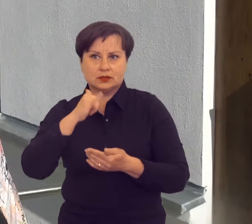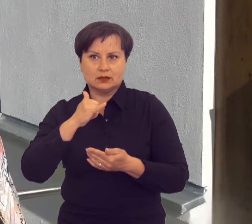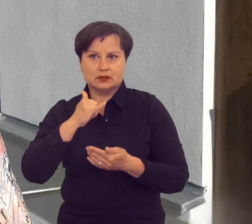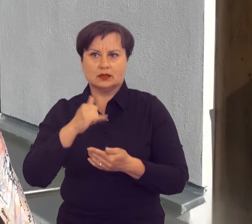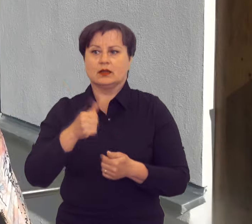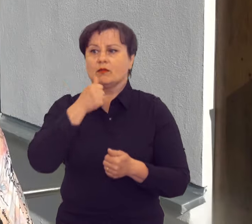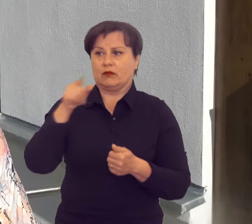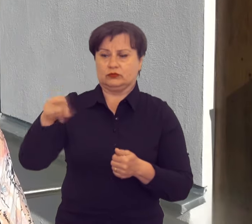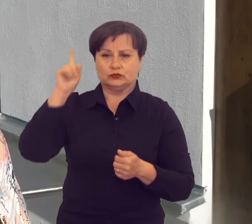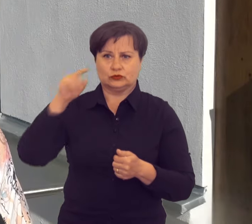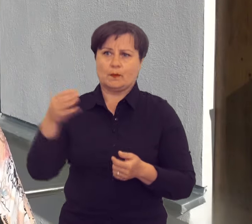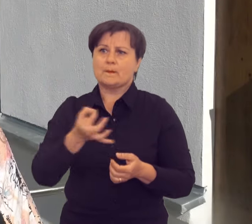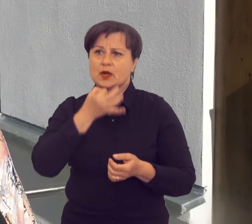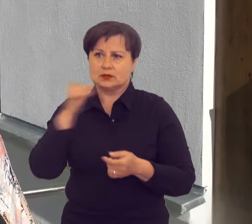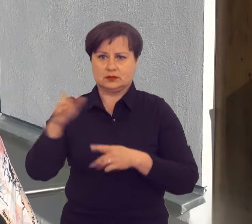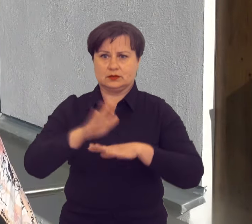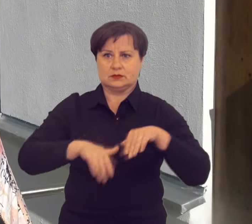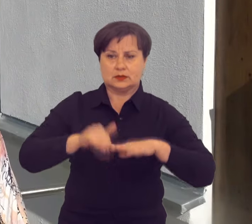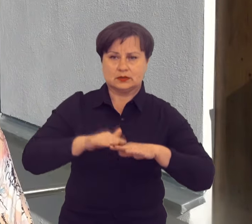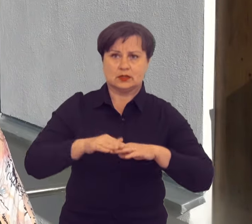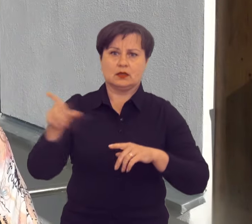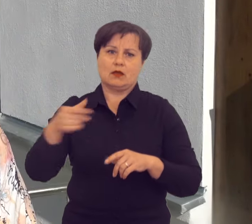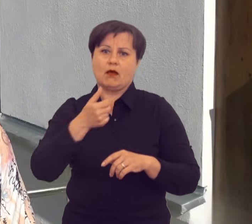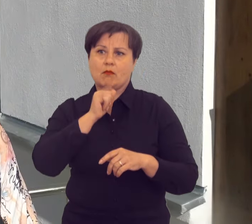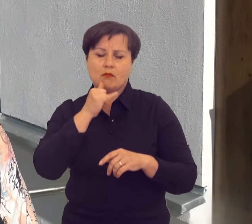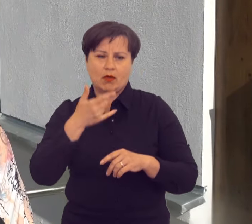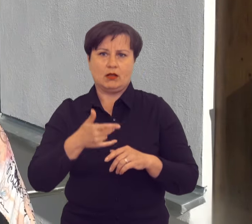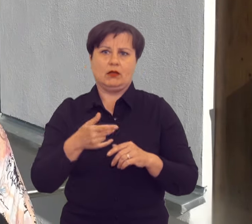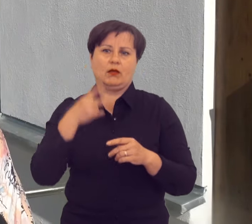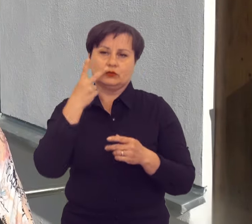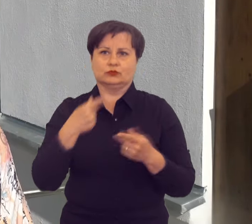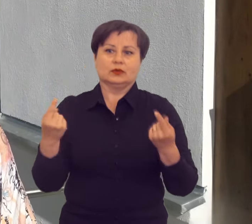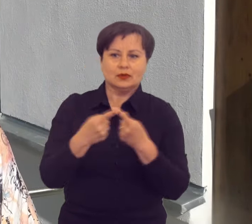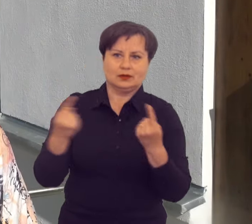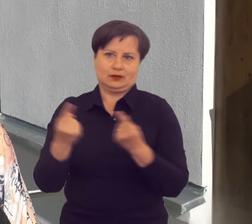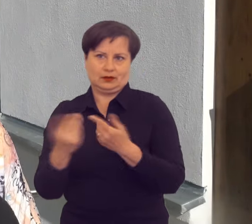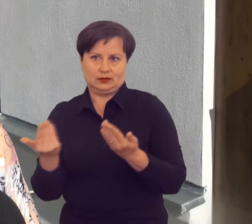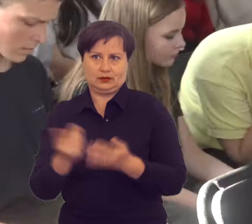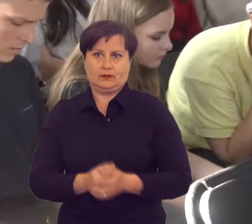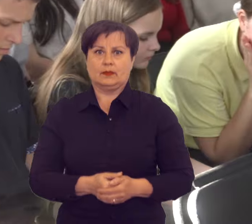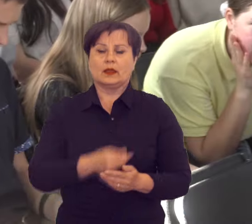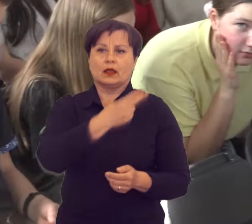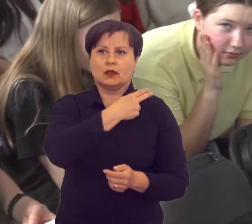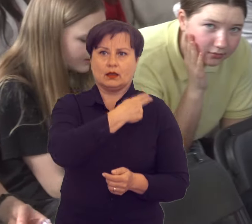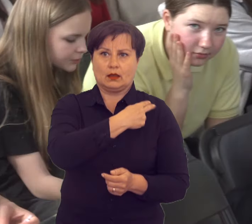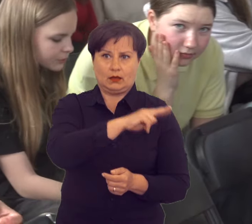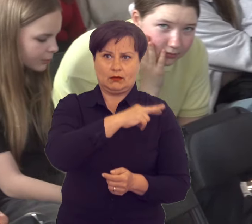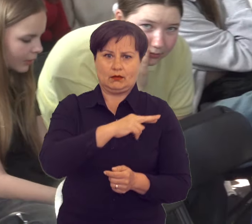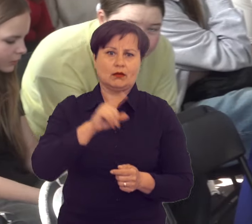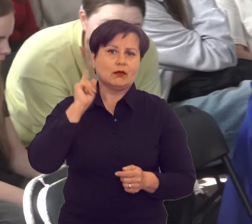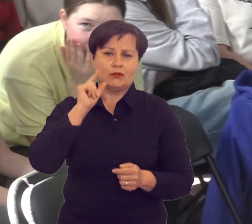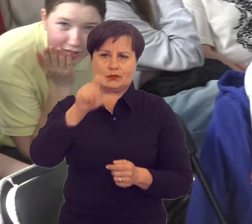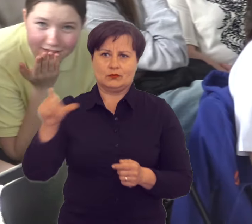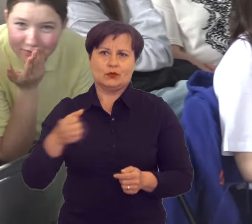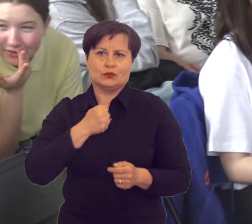kažkuri profesija, bet jie dar abejoja, tai jie toje srityje gali save išsibandyti ir pasižiūrėti, ar jiem tinka ta profesija ar ne. Kėdainiuose jaunimas tikrai